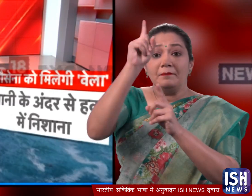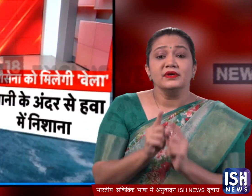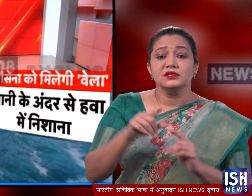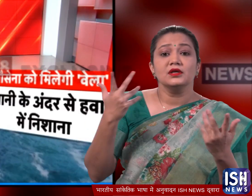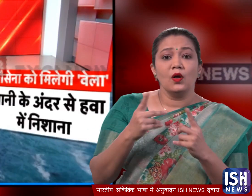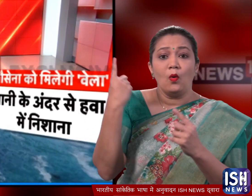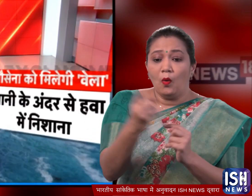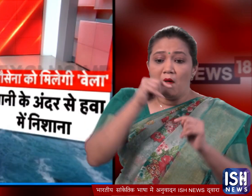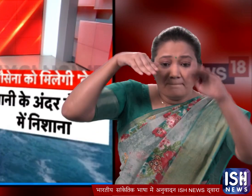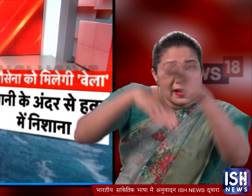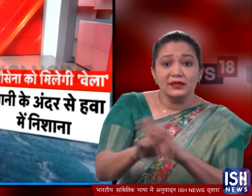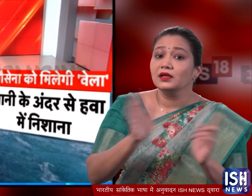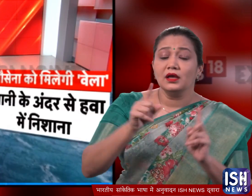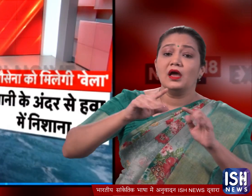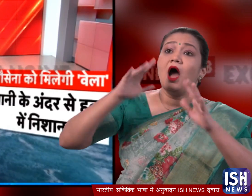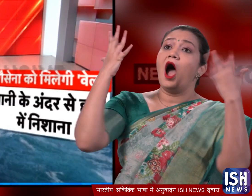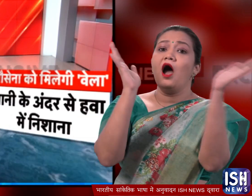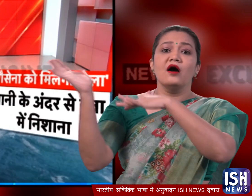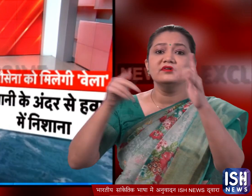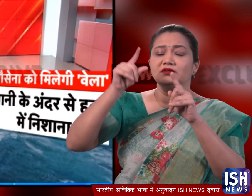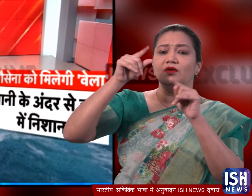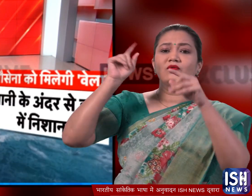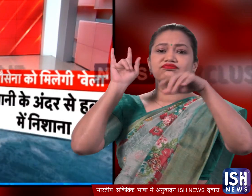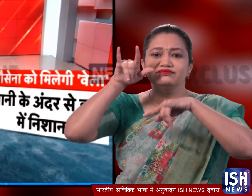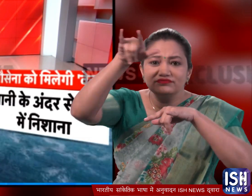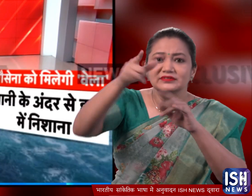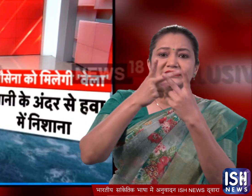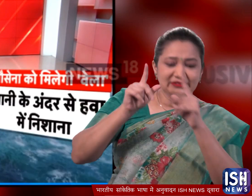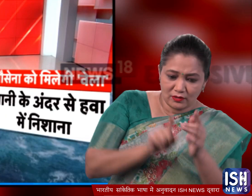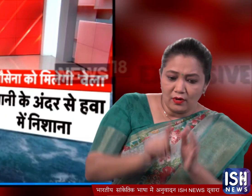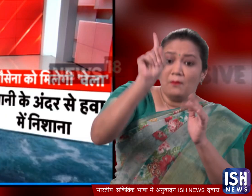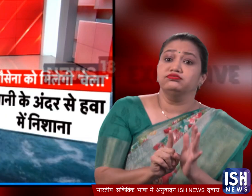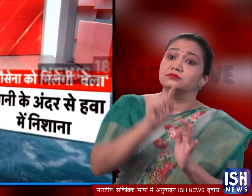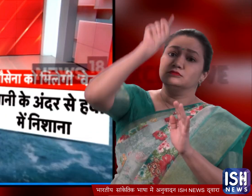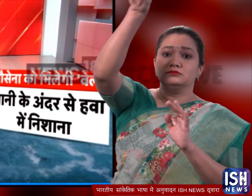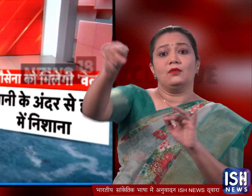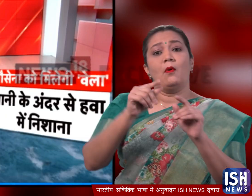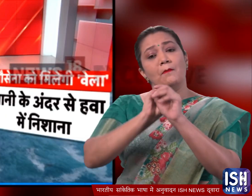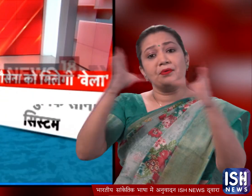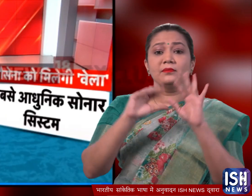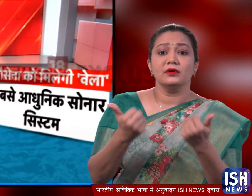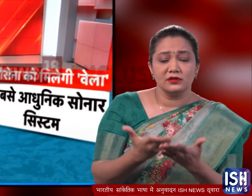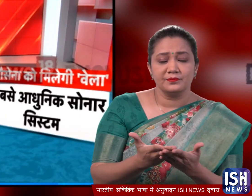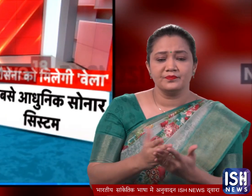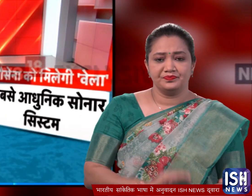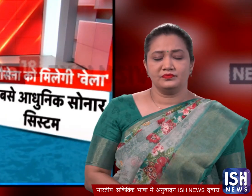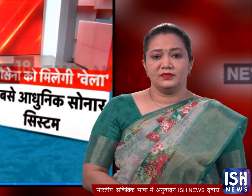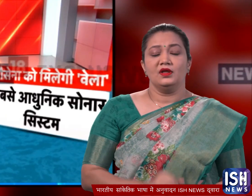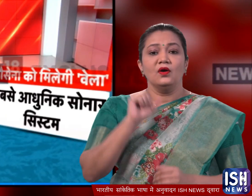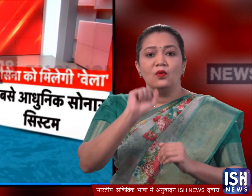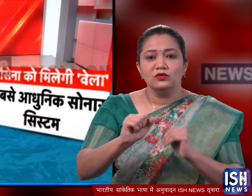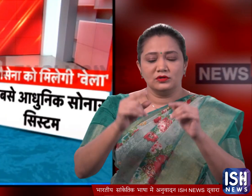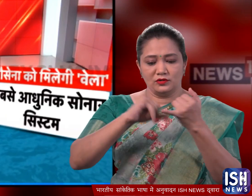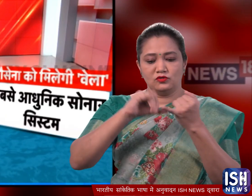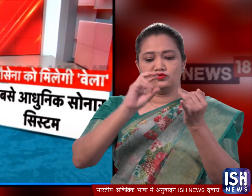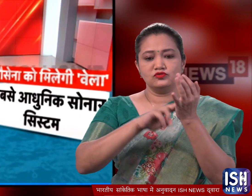जो केवल पानी के अंदर ही नहीं बल्कि हवा में उड़ रहे दुश्मन के किसी जेट को भी ढेर कर सकती है। सबसे आधुनिक है आईएनएस वेला पर लगा